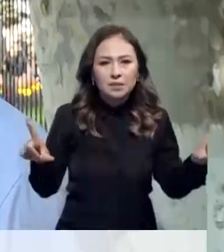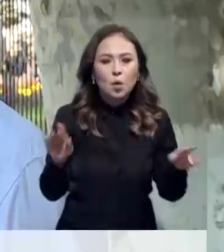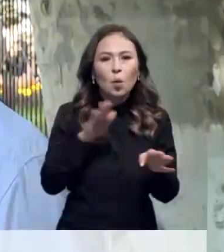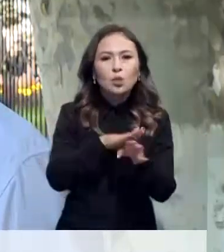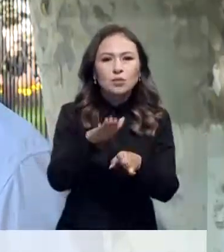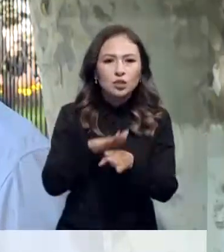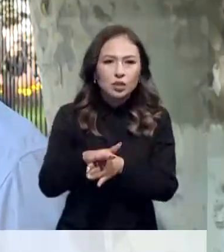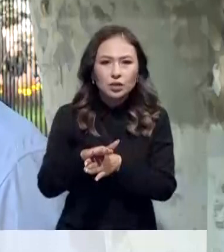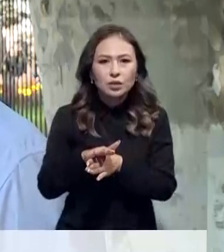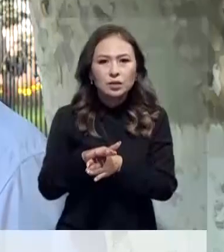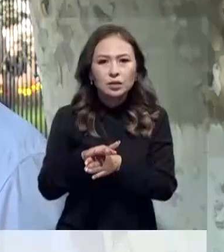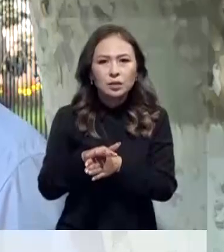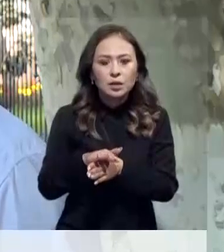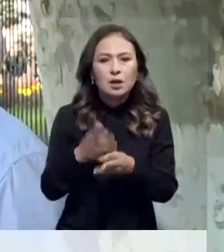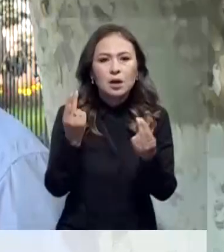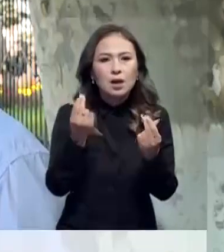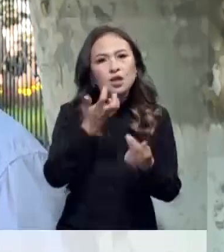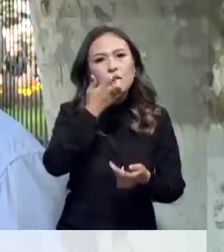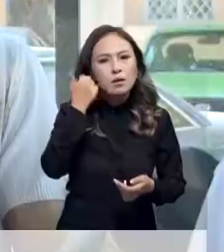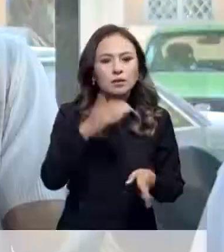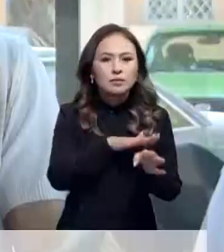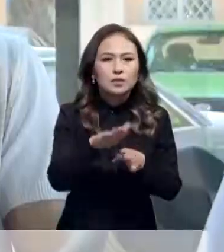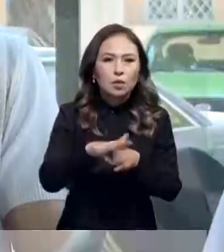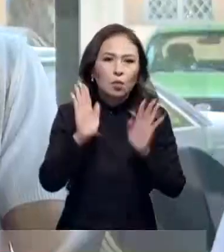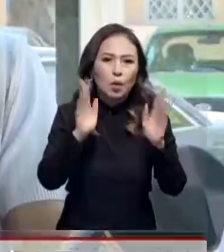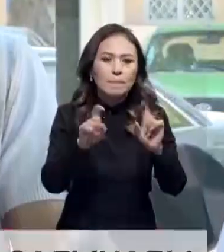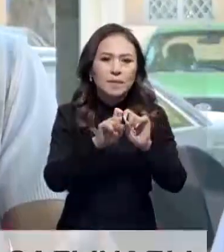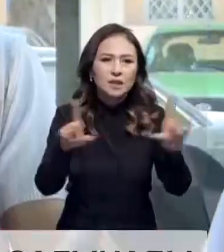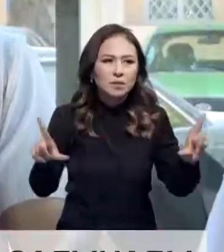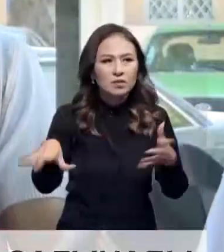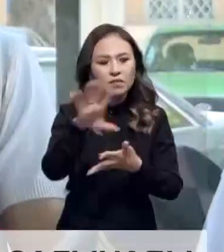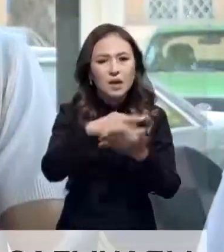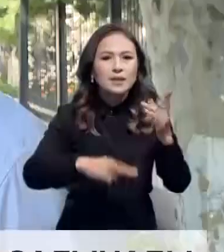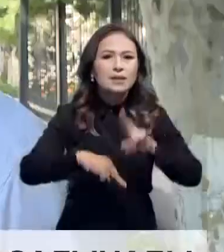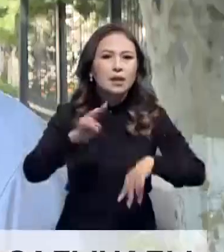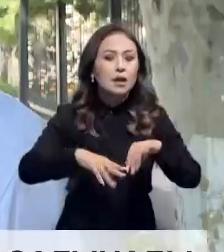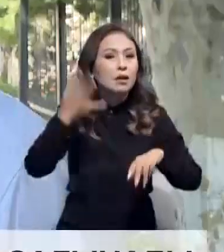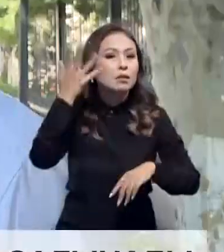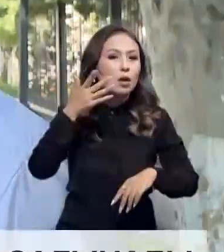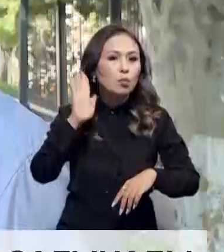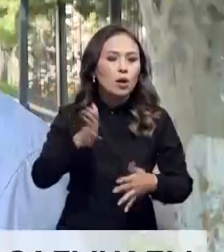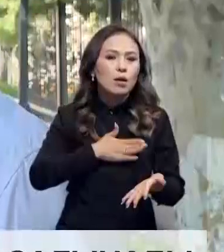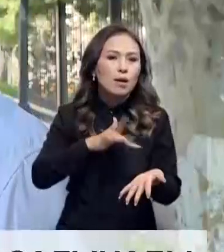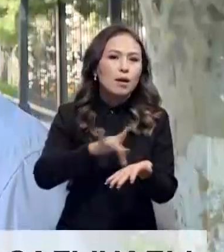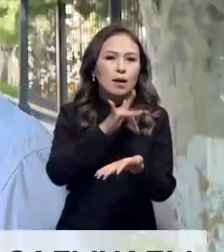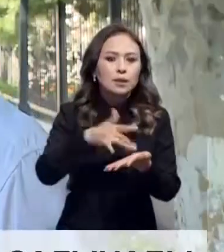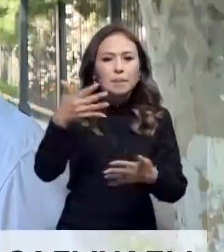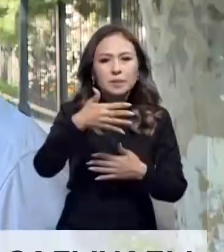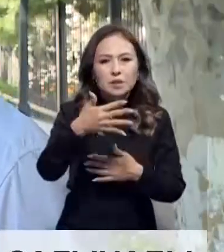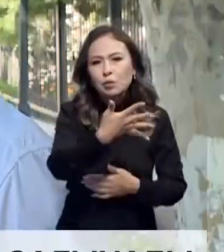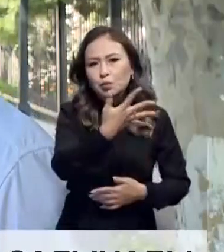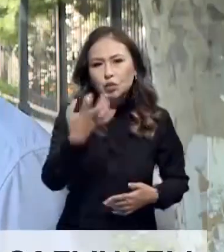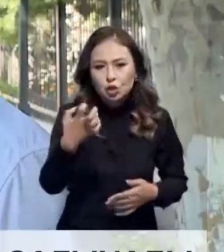қосымша қаржы арқылы жүзеге асырылады. Бұл мектептердің барлығы салынған жағдайда бізде қаладағы